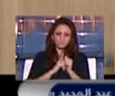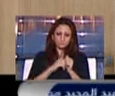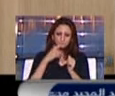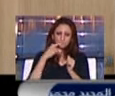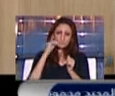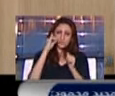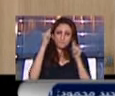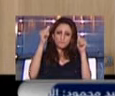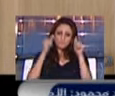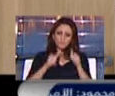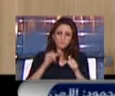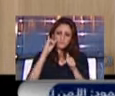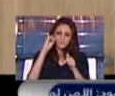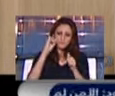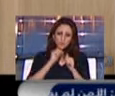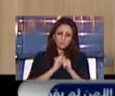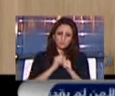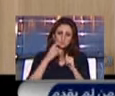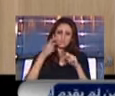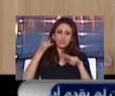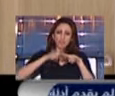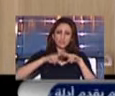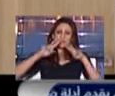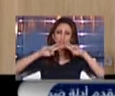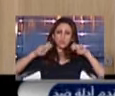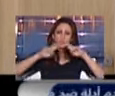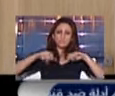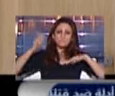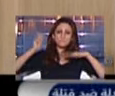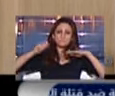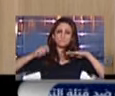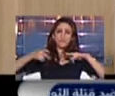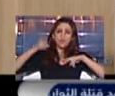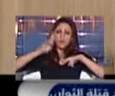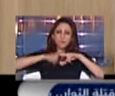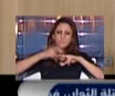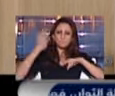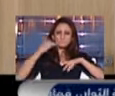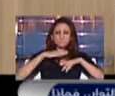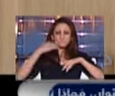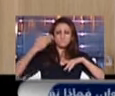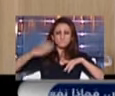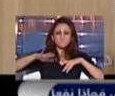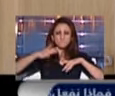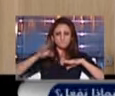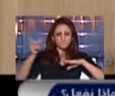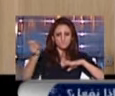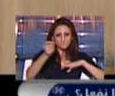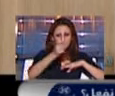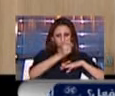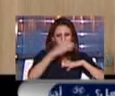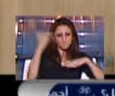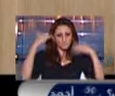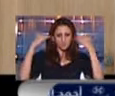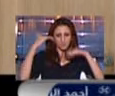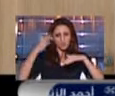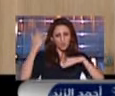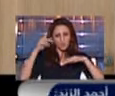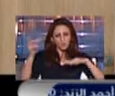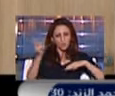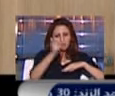الأولى تعاد التحقيقات والمحاكمات في جرائم قتل وشروع في قتل وإصابة